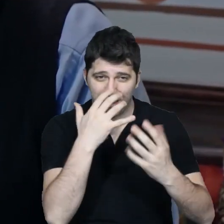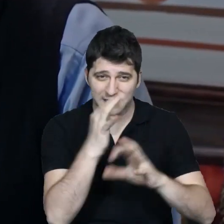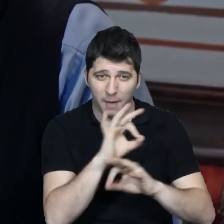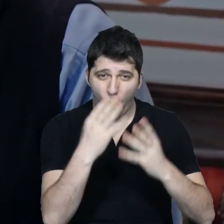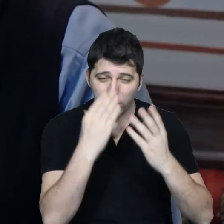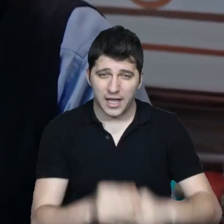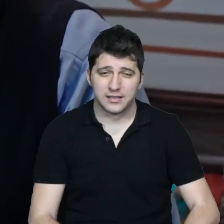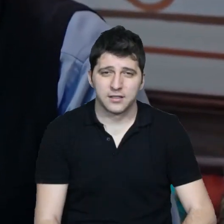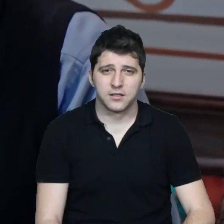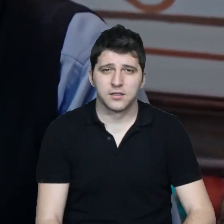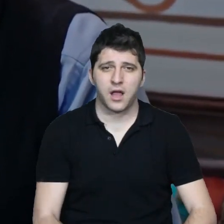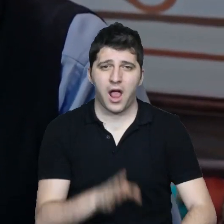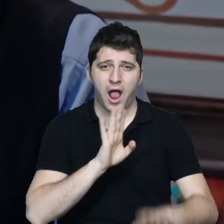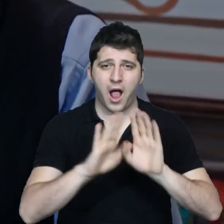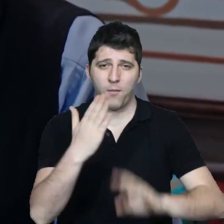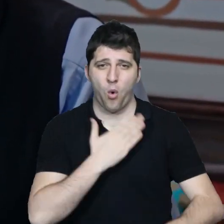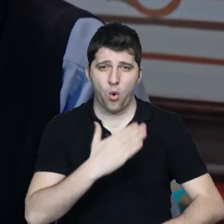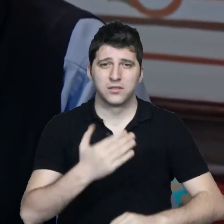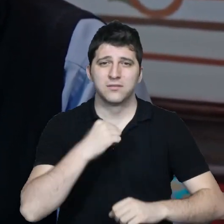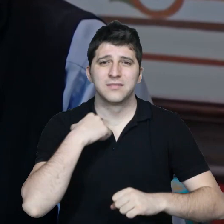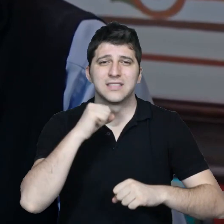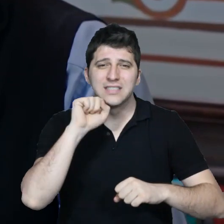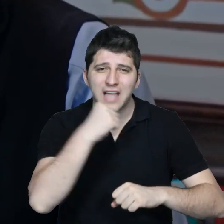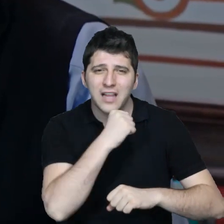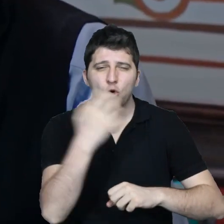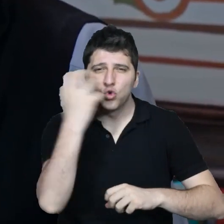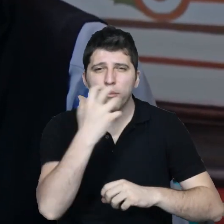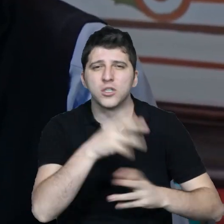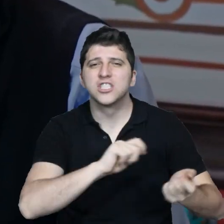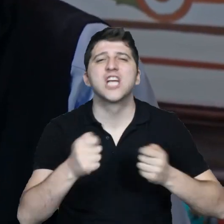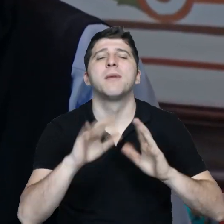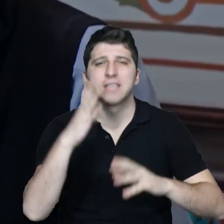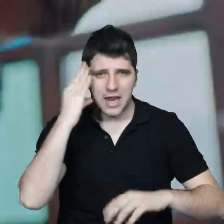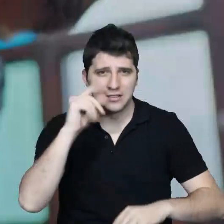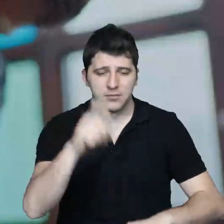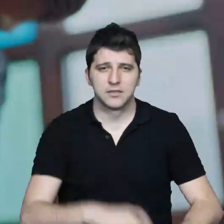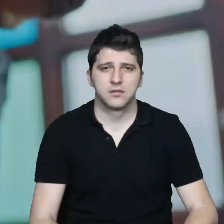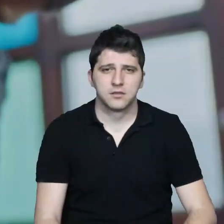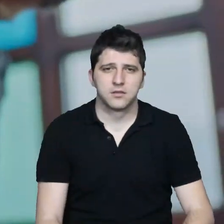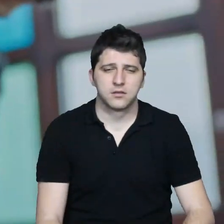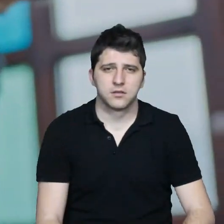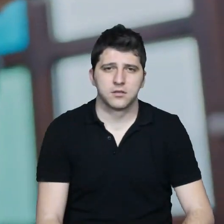bakabilseydi kapı önlerinde odun kömür taşımazdı. Anlaşıldı mı?